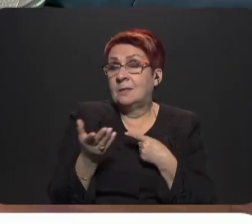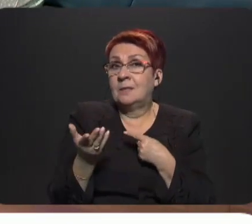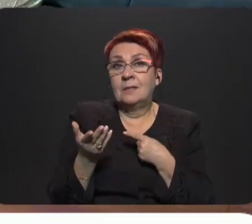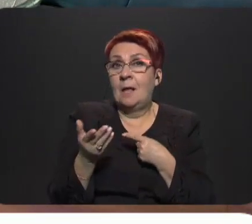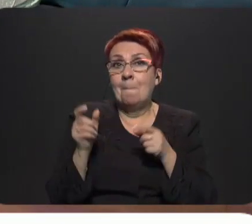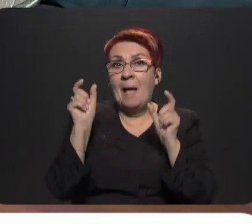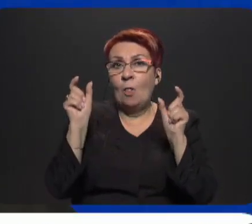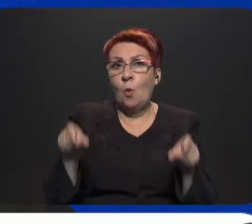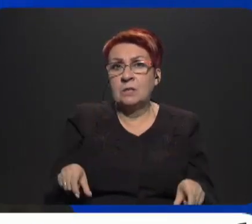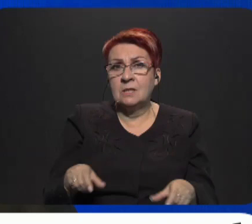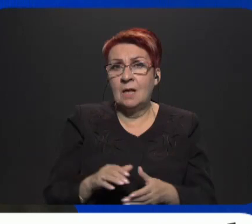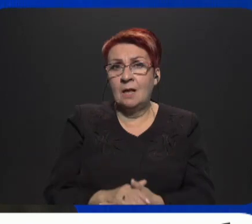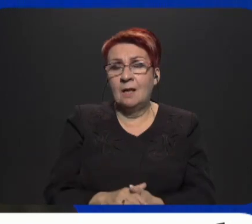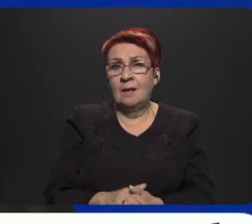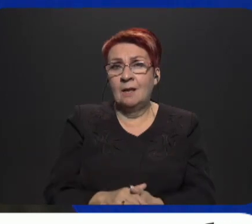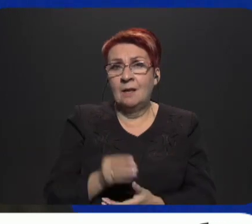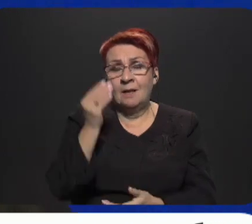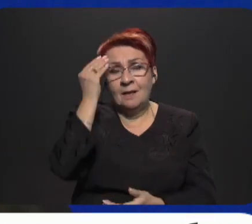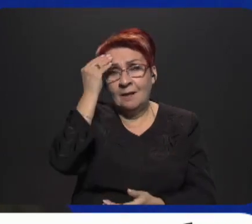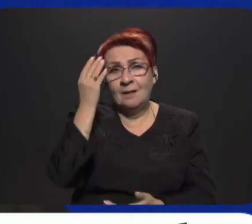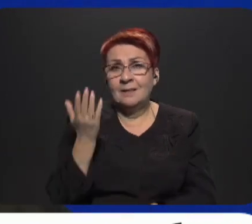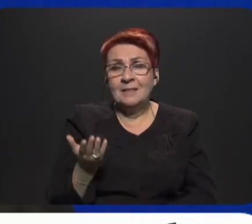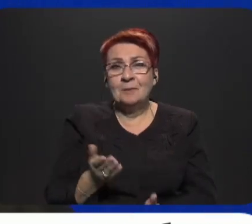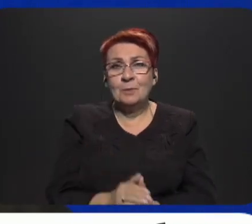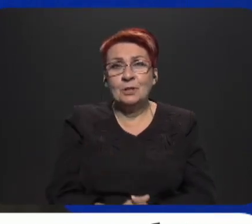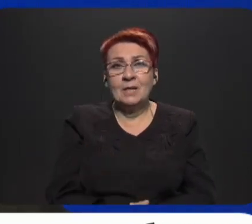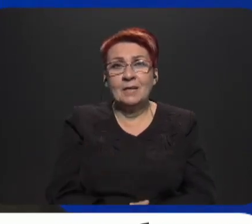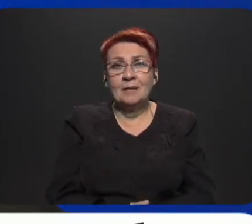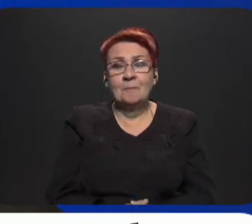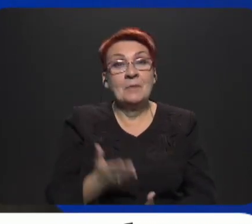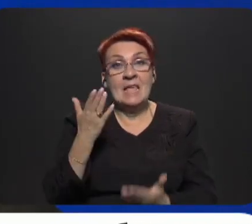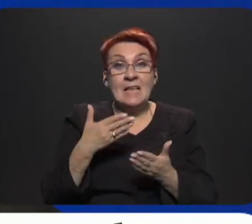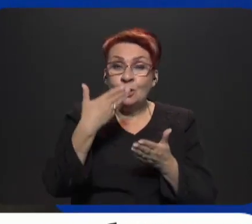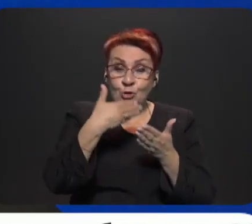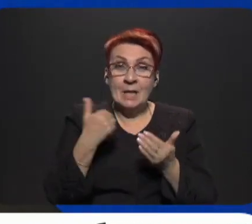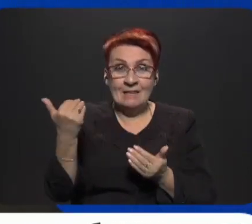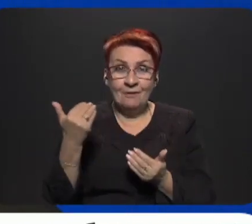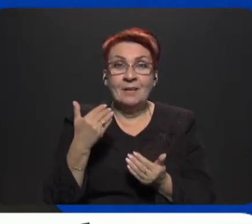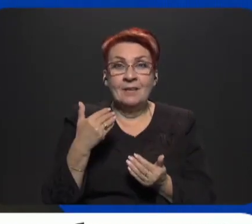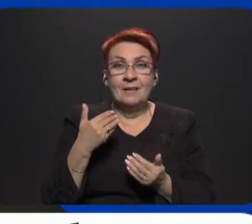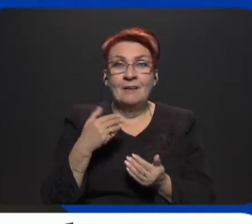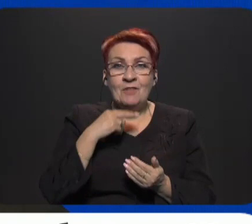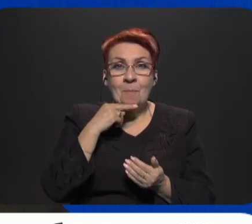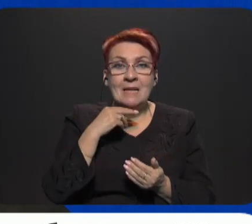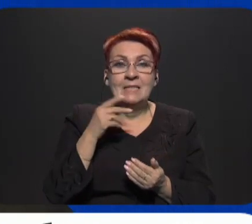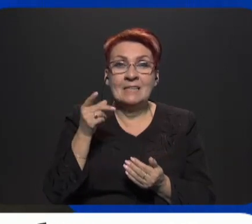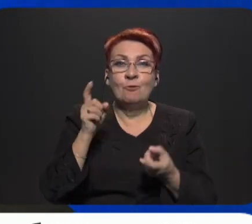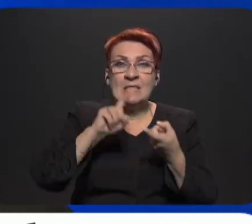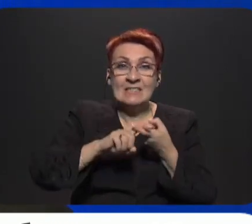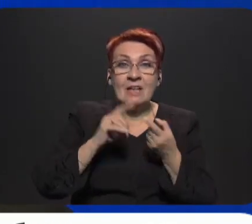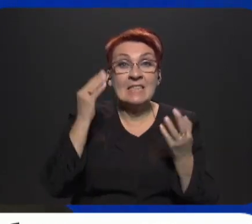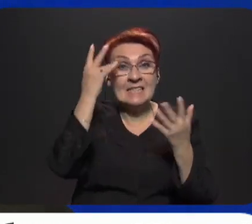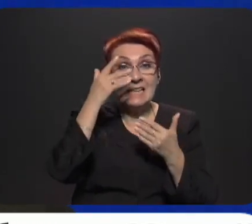сновидениям? Благодарю. Вот если читать внимательно все эти связанные со снами